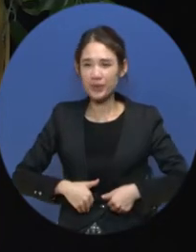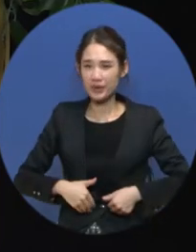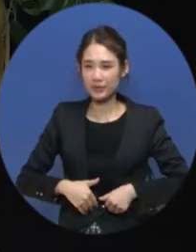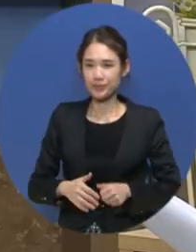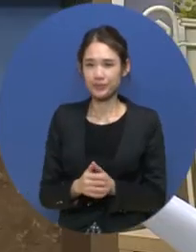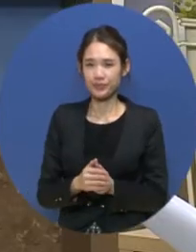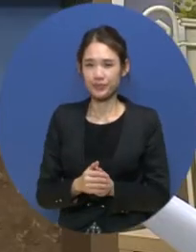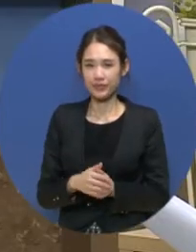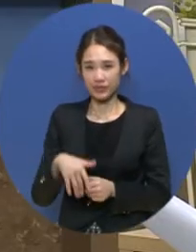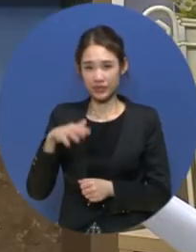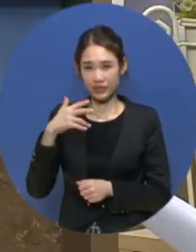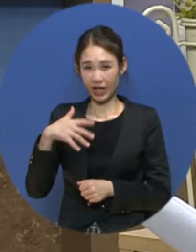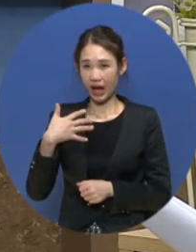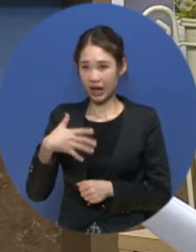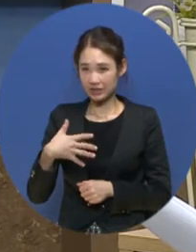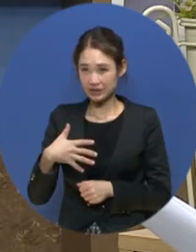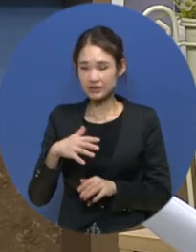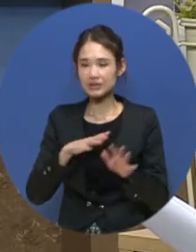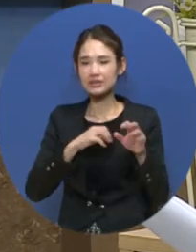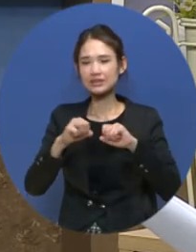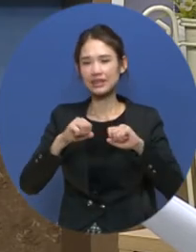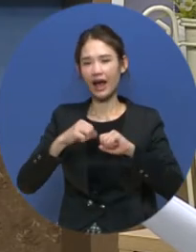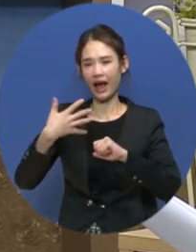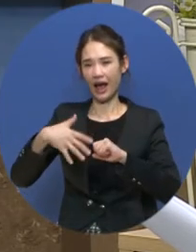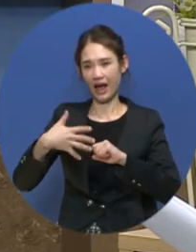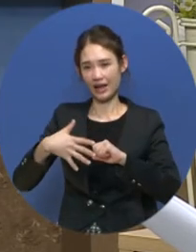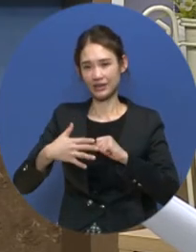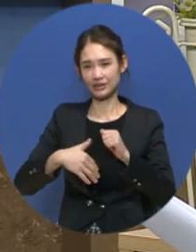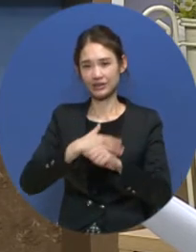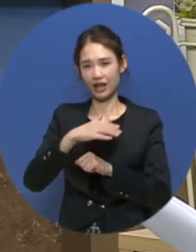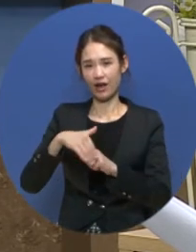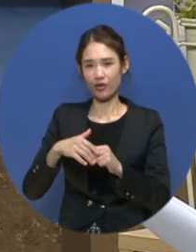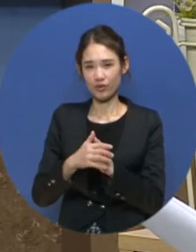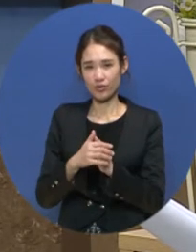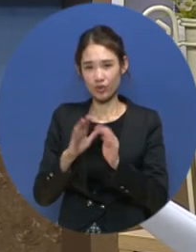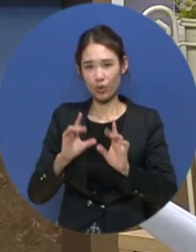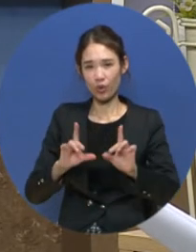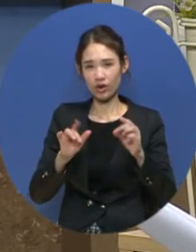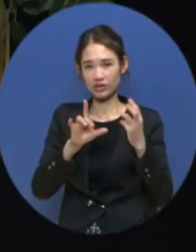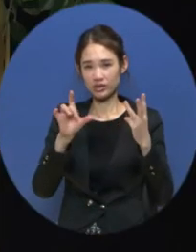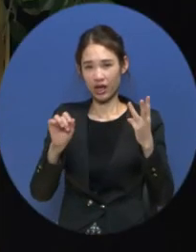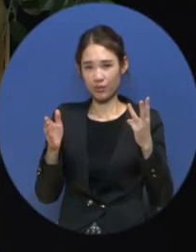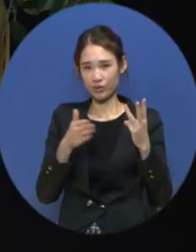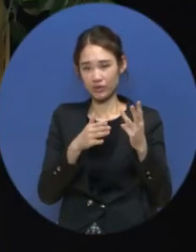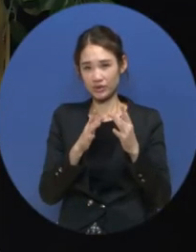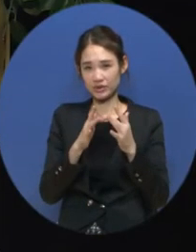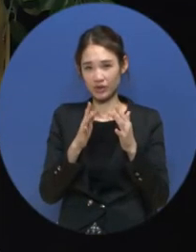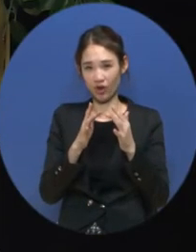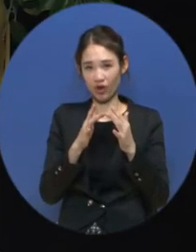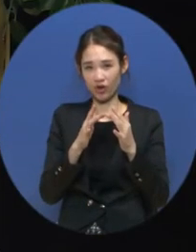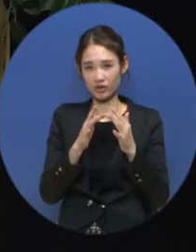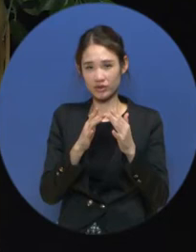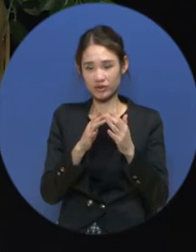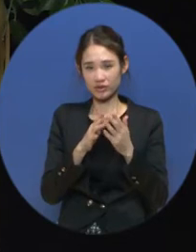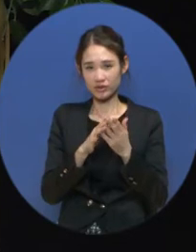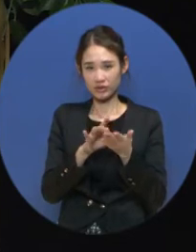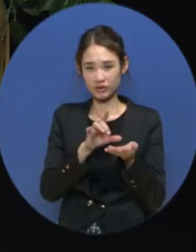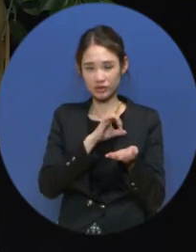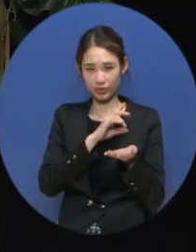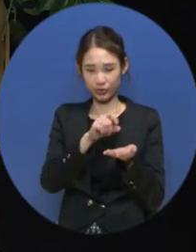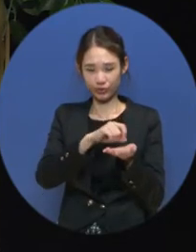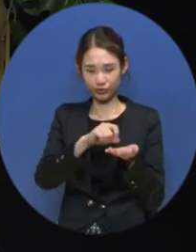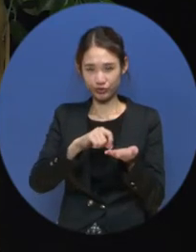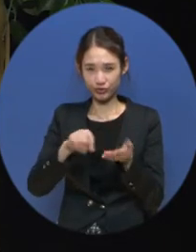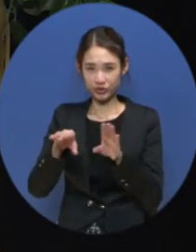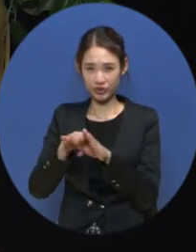네. 네. 아직까지는 이게 실행이 되고 있지는 않은 상황인가요? 이제 올 3월부터 전자 이렇게 출결 시스템